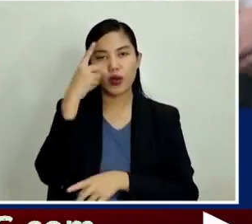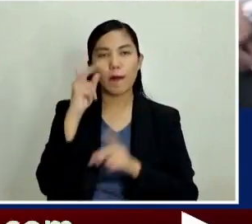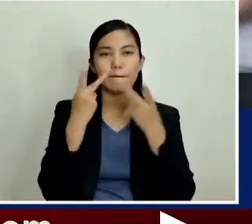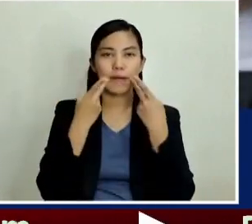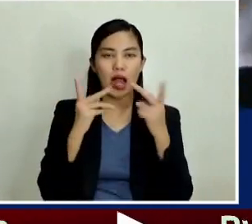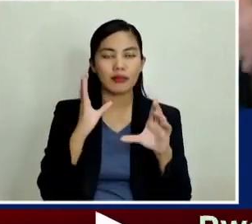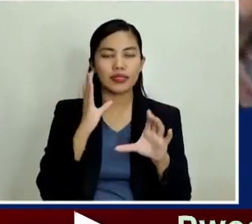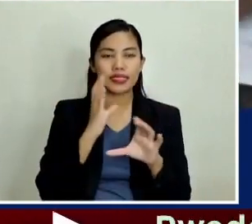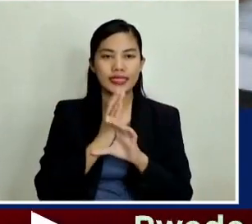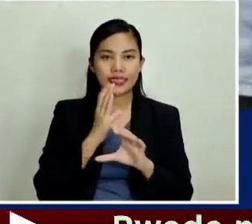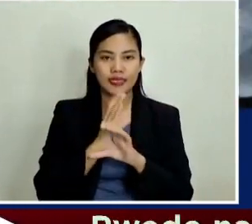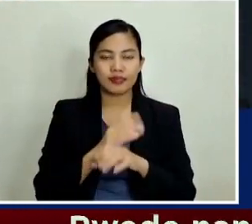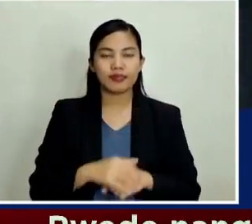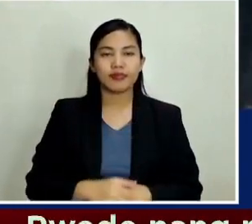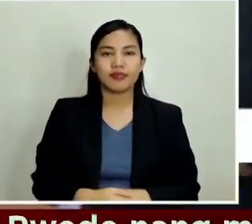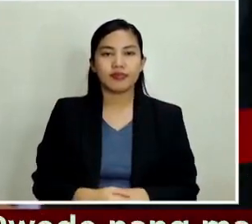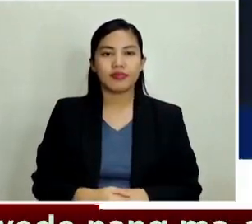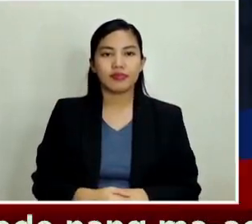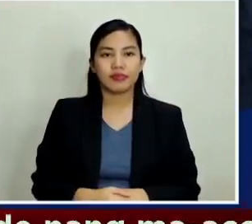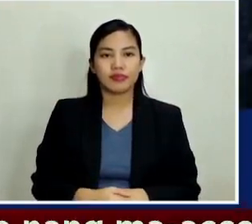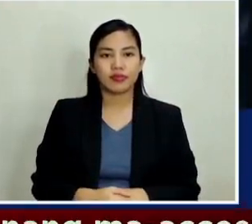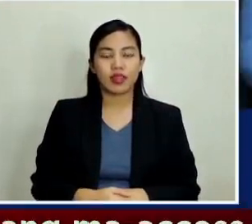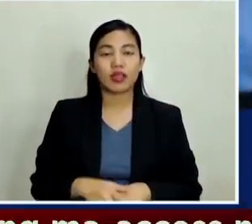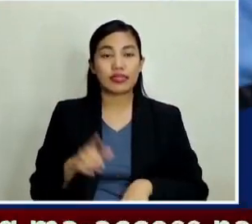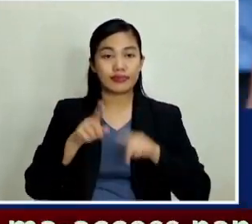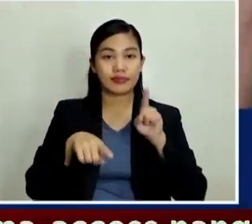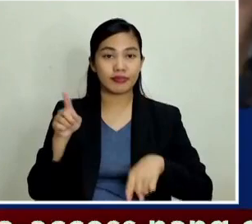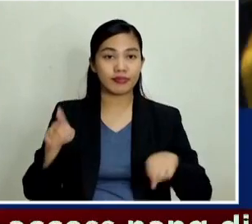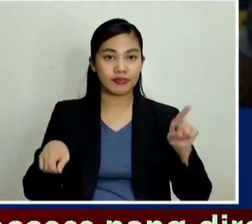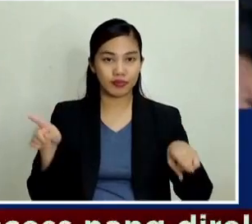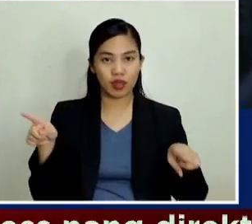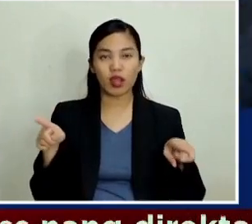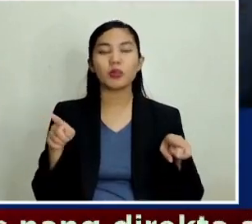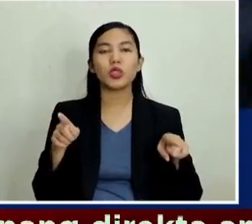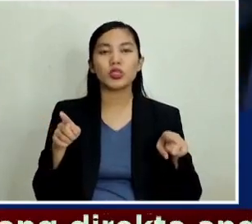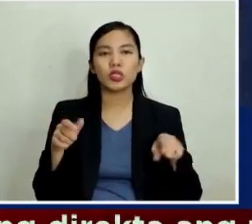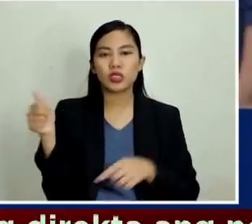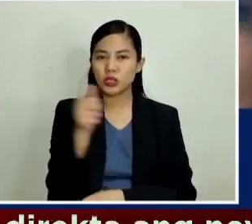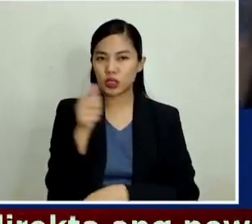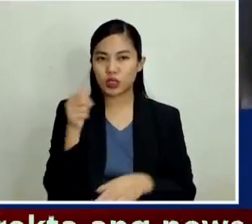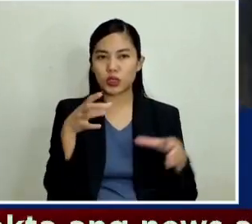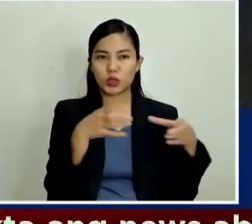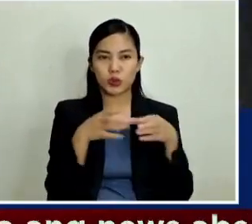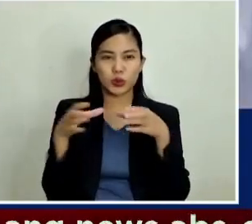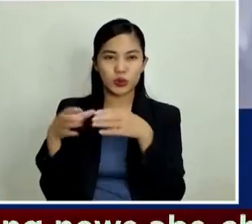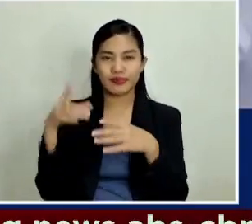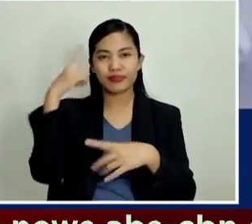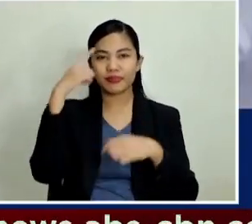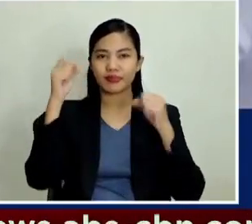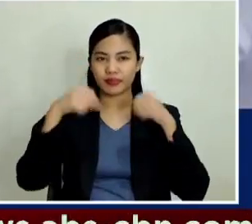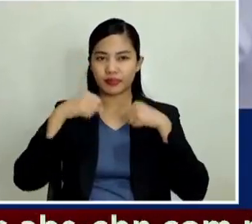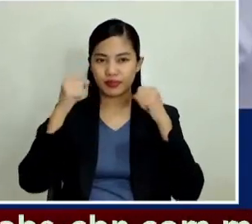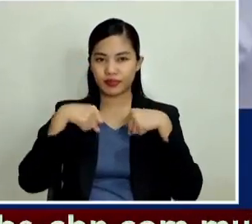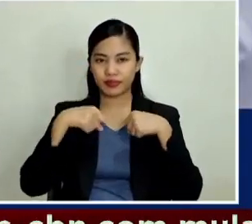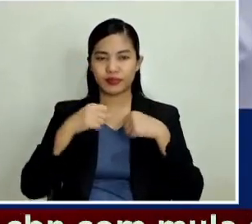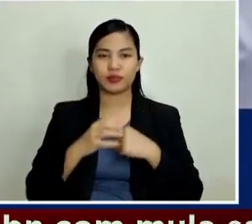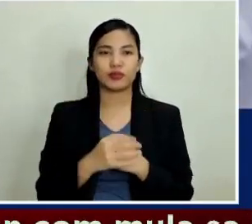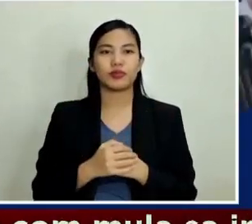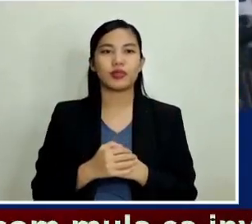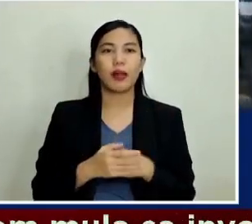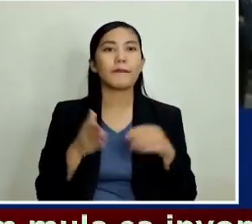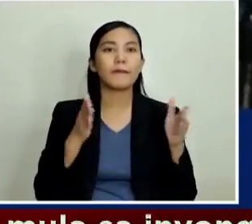mga kinatawan ng iba't ibang transport group sa plano ng MMDA. Ayon kay Chairman Dimayuga, plano nilang ipatupad